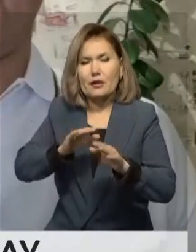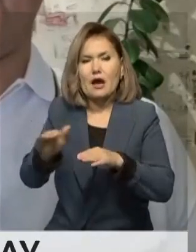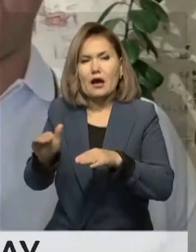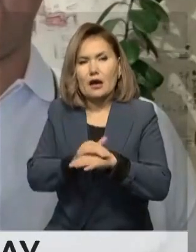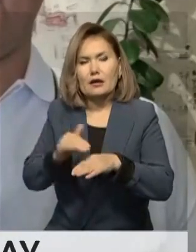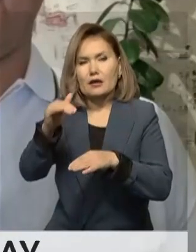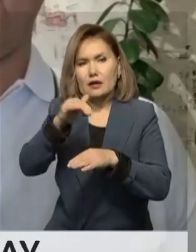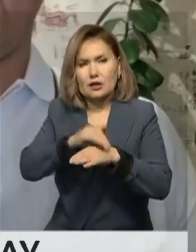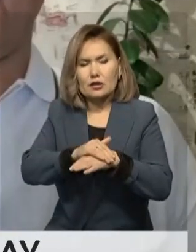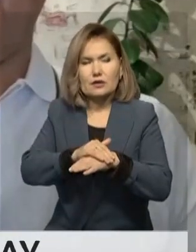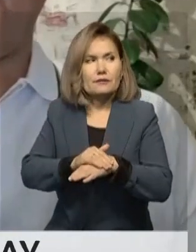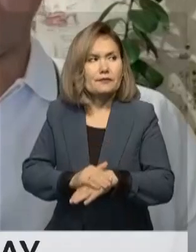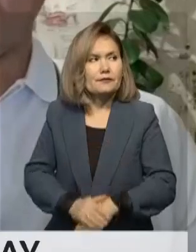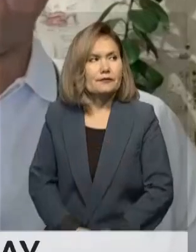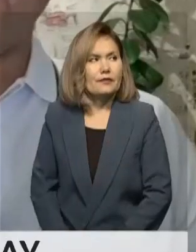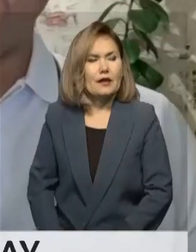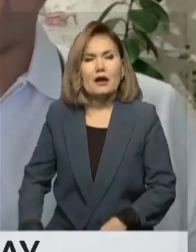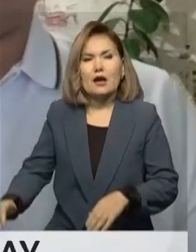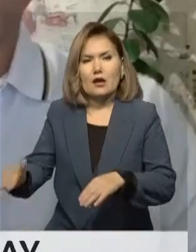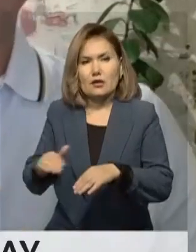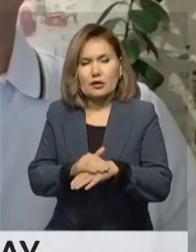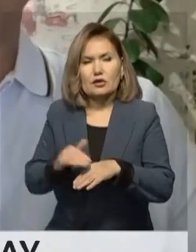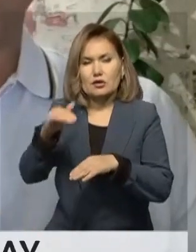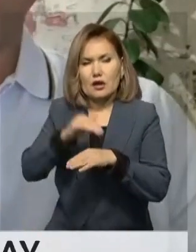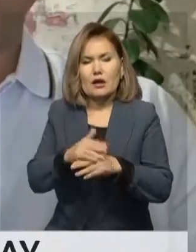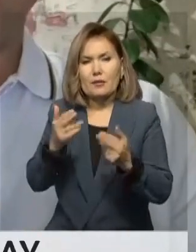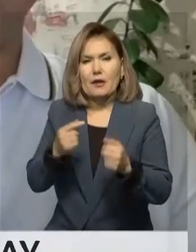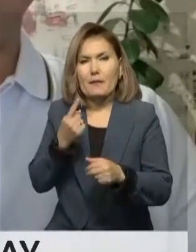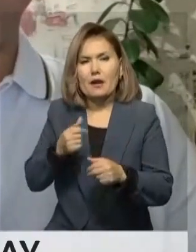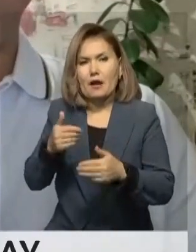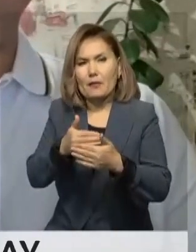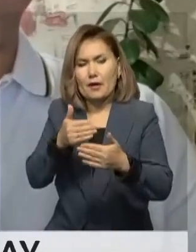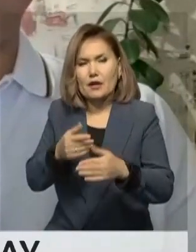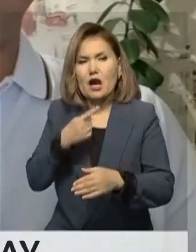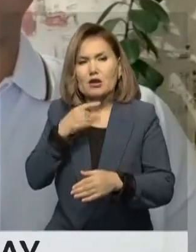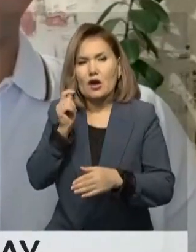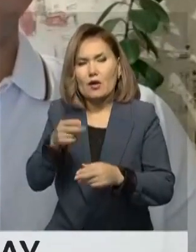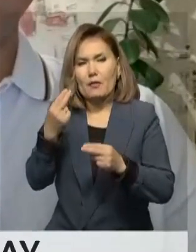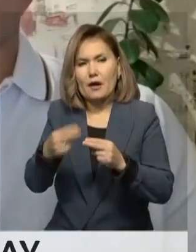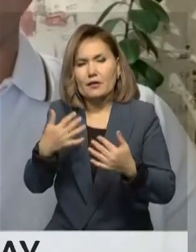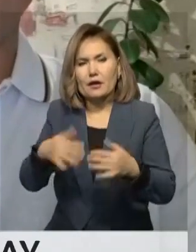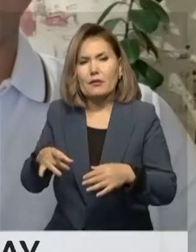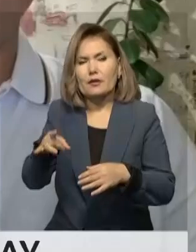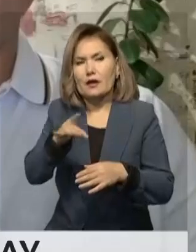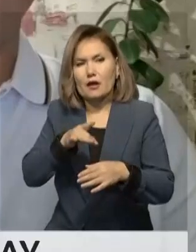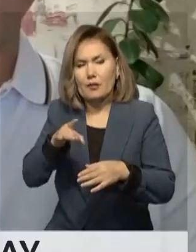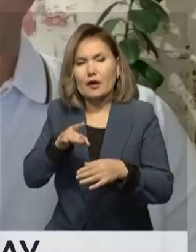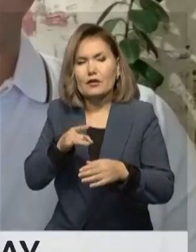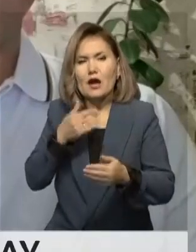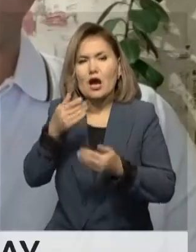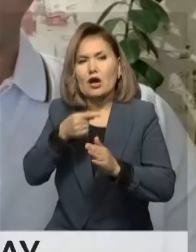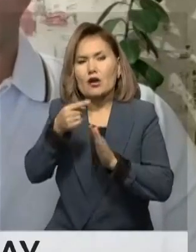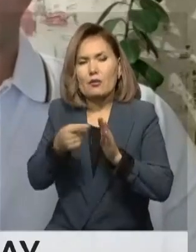кеш. Кеш жарық. Бір сағат бұрын ғана дауыс беру аяқталды. Осы референдумның қоғам